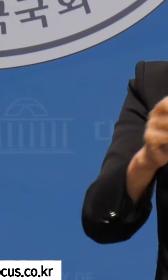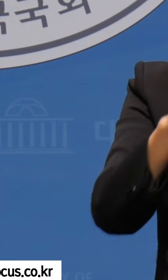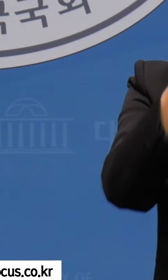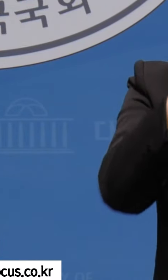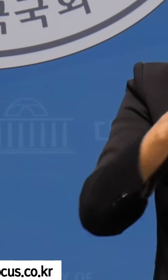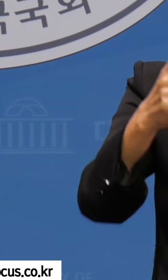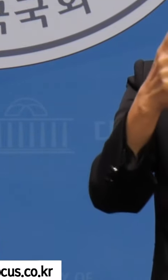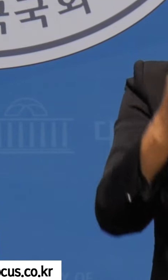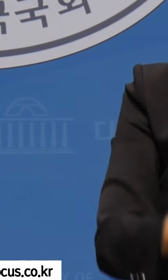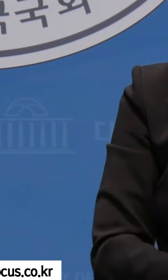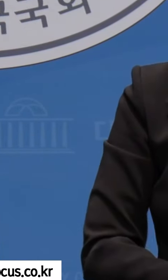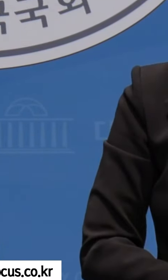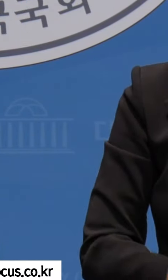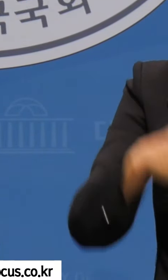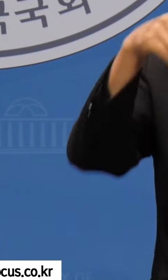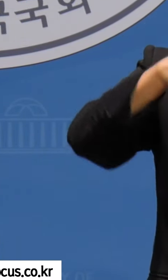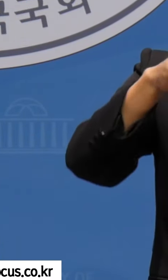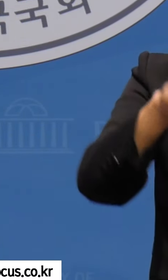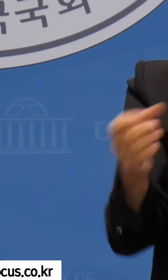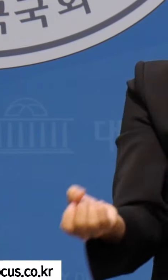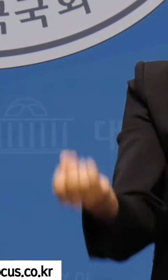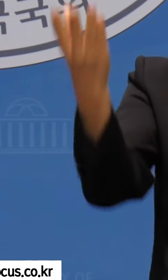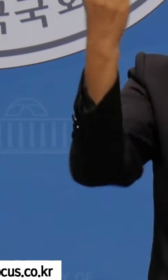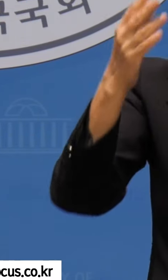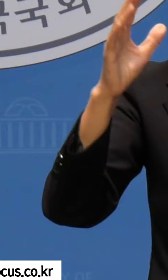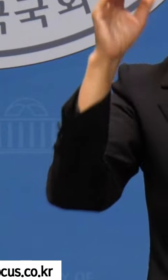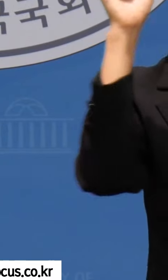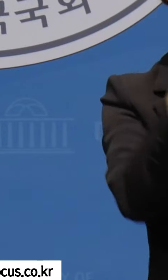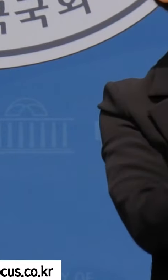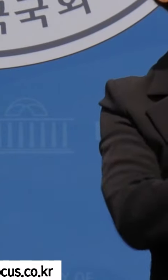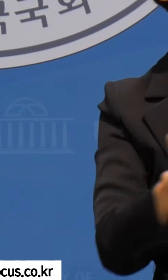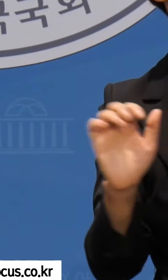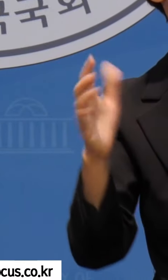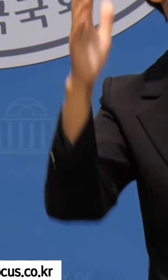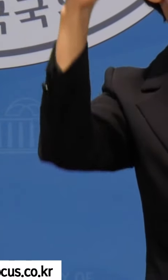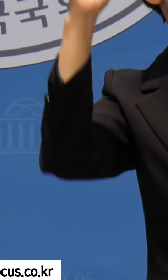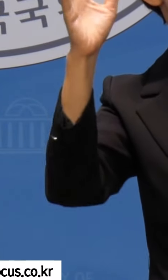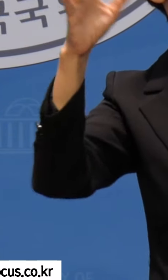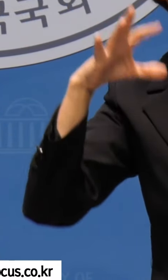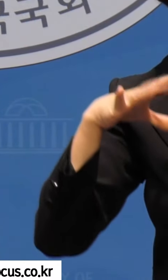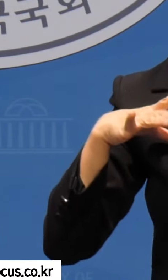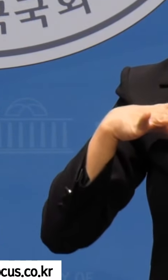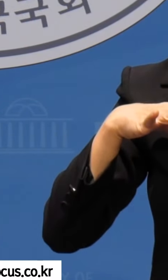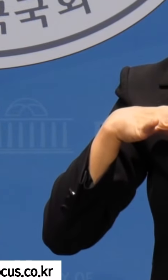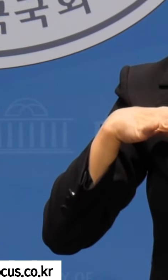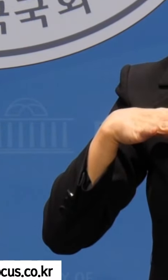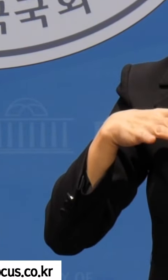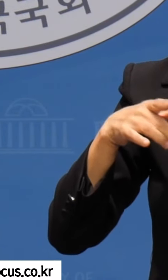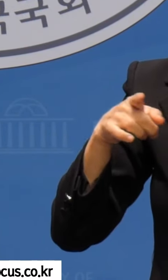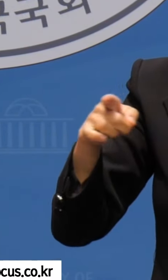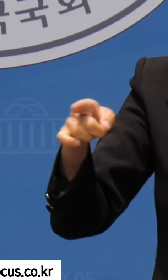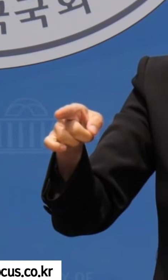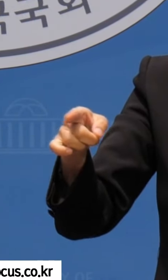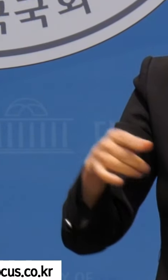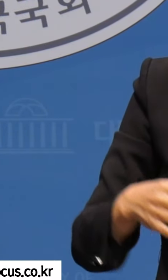강화군수 선거에서 이기고 잘했다고 만세를 부르는 수준의 정당입니다